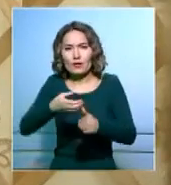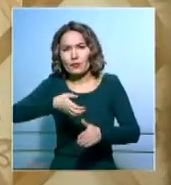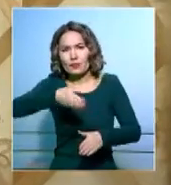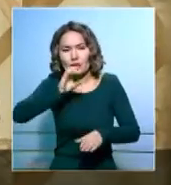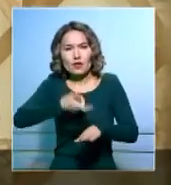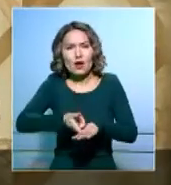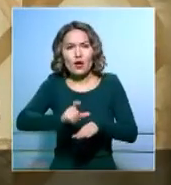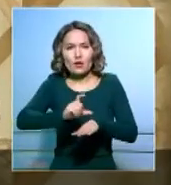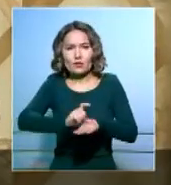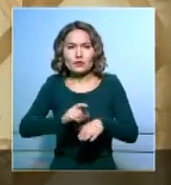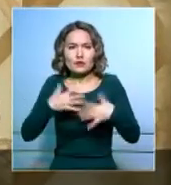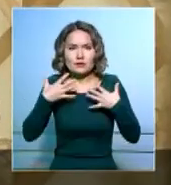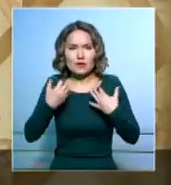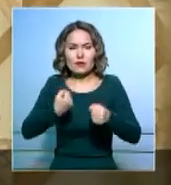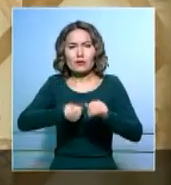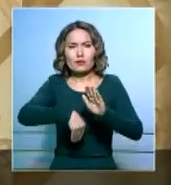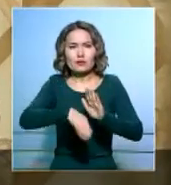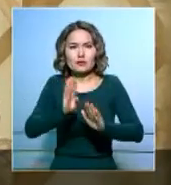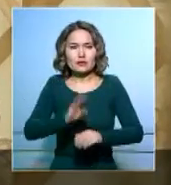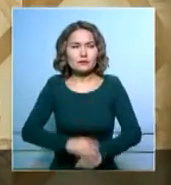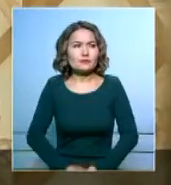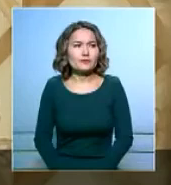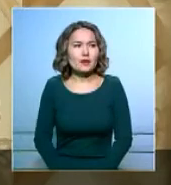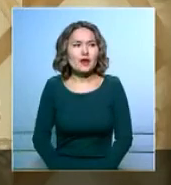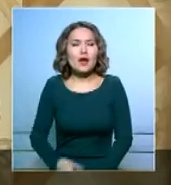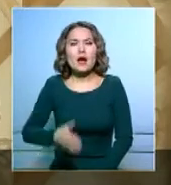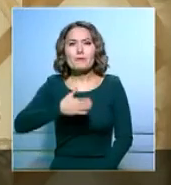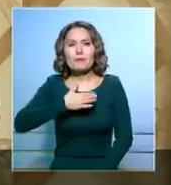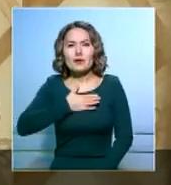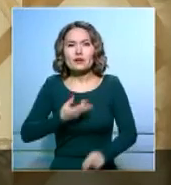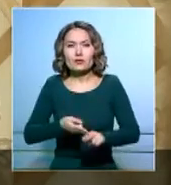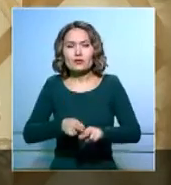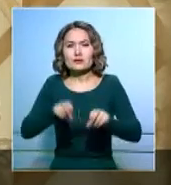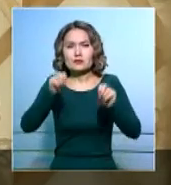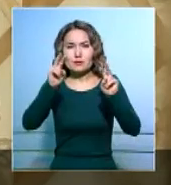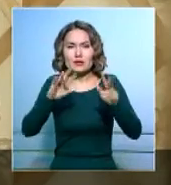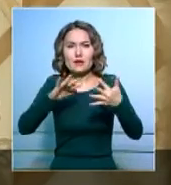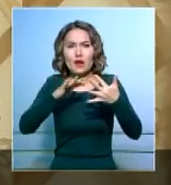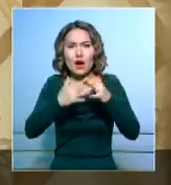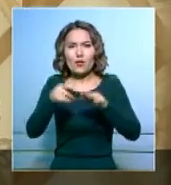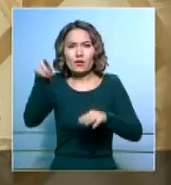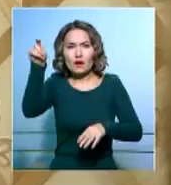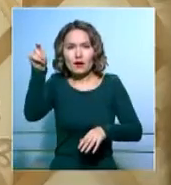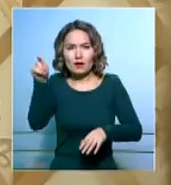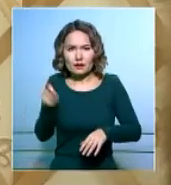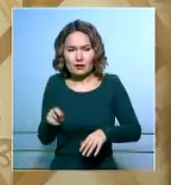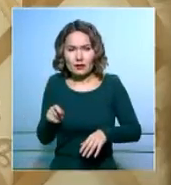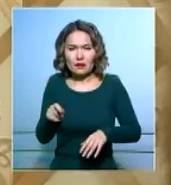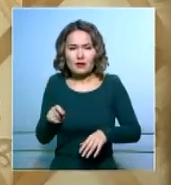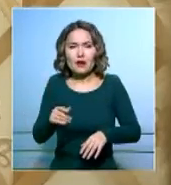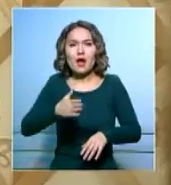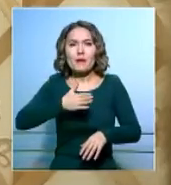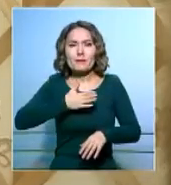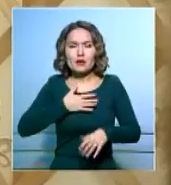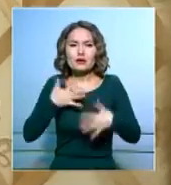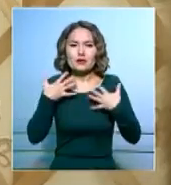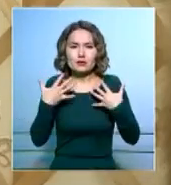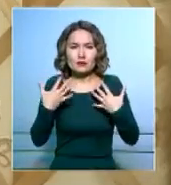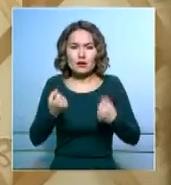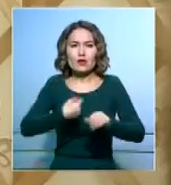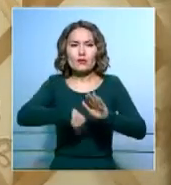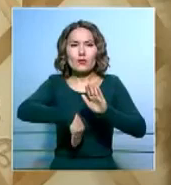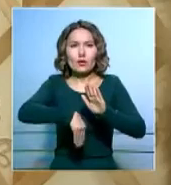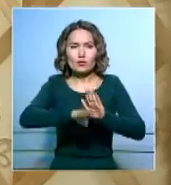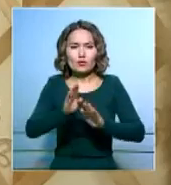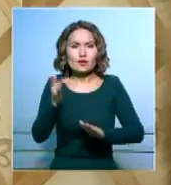Асқазаным жақсы болды қазір. Аллаға шүкір. Кеше Астанаға барып, екі күн тексердім, барлық нелер анализдерім жақсы